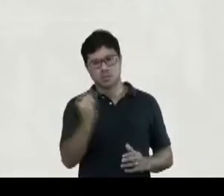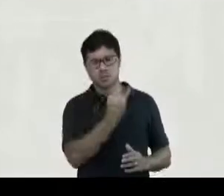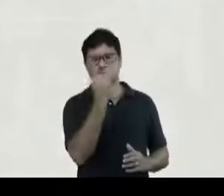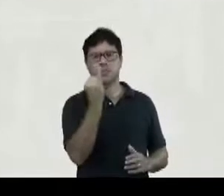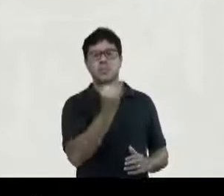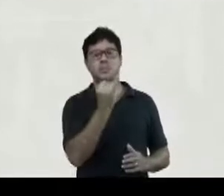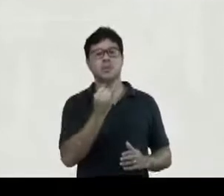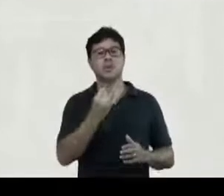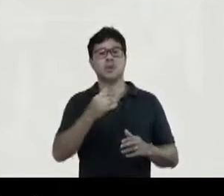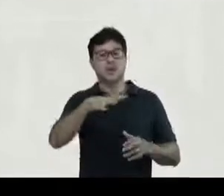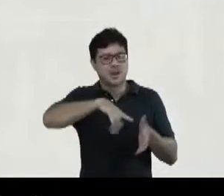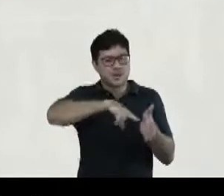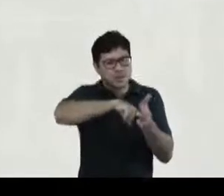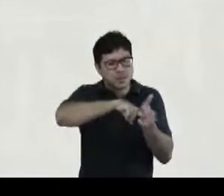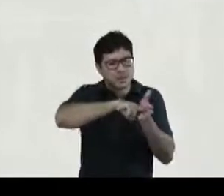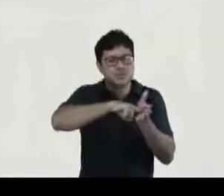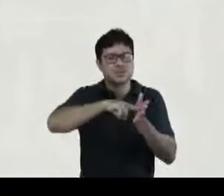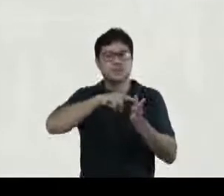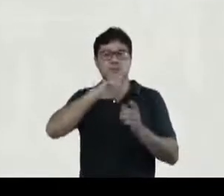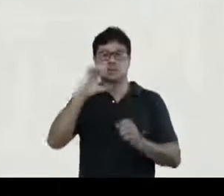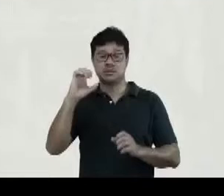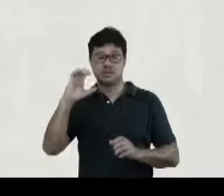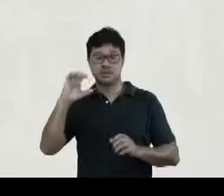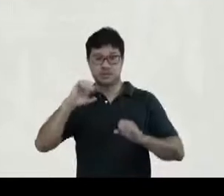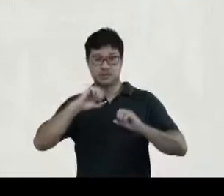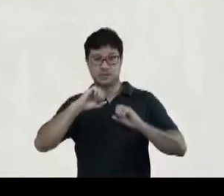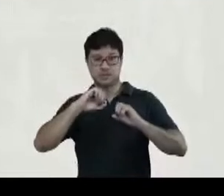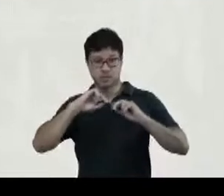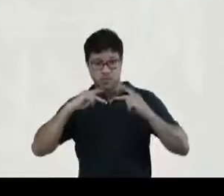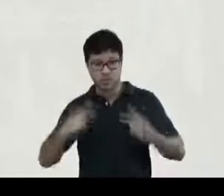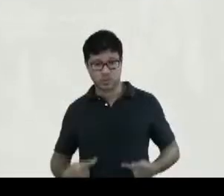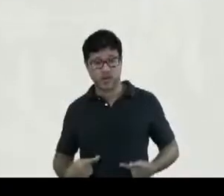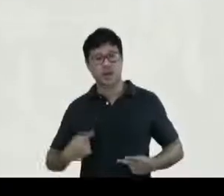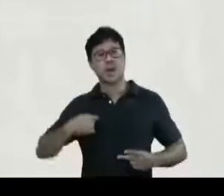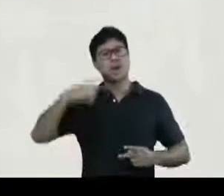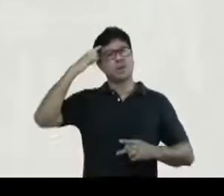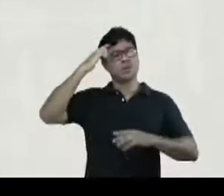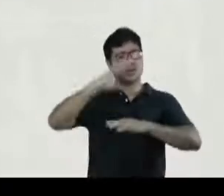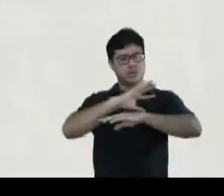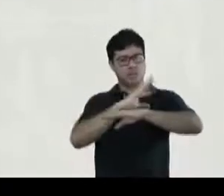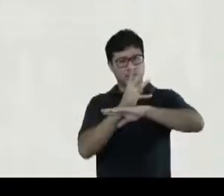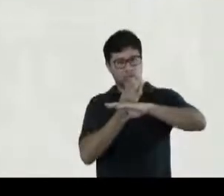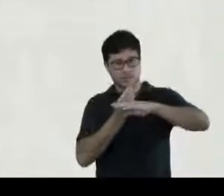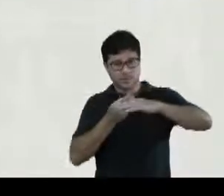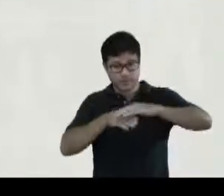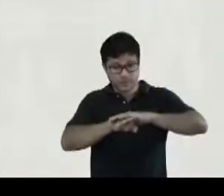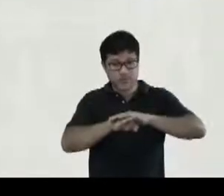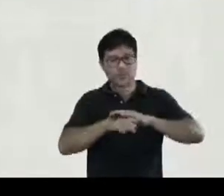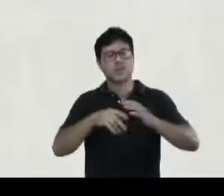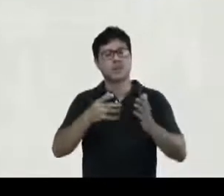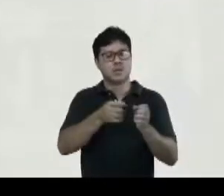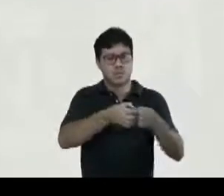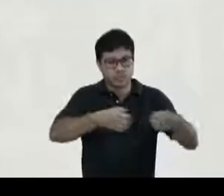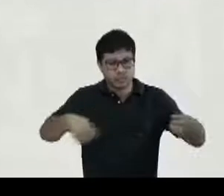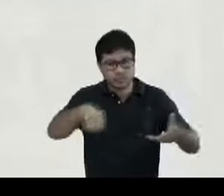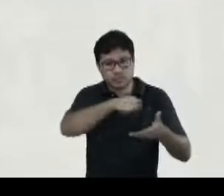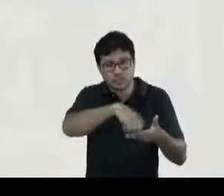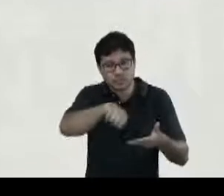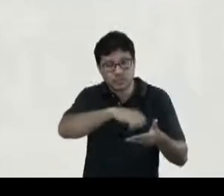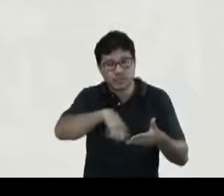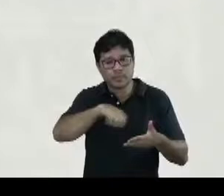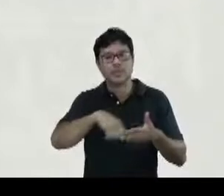ich historische Drucke, Handschriften, Nachlässe, aber auch Sammlungen. Aufgabe